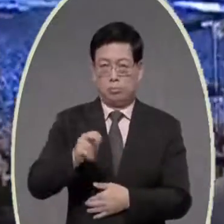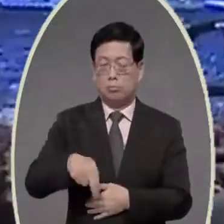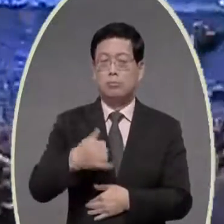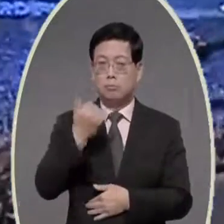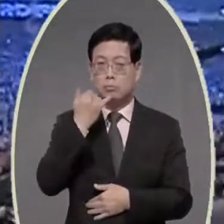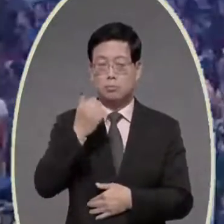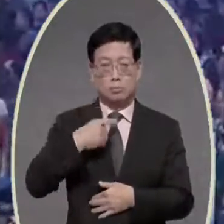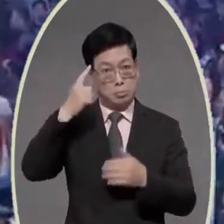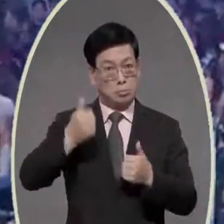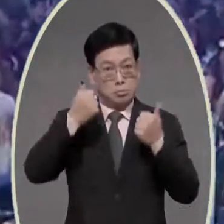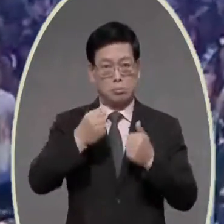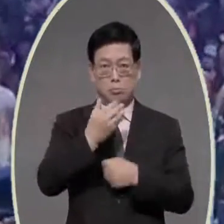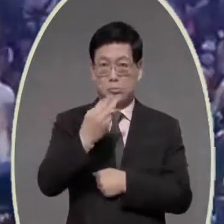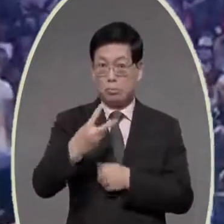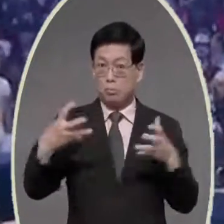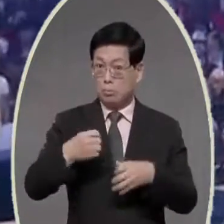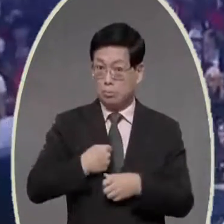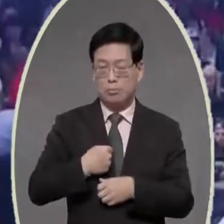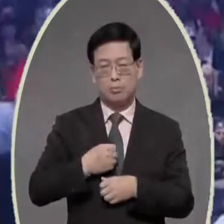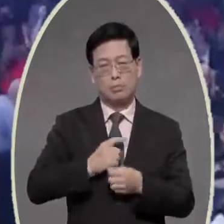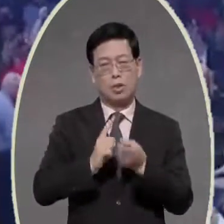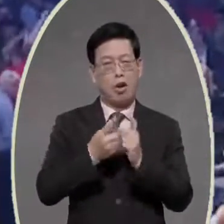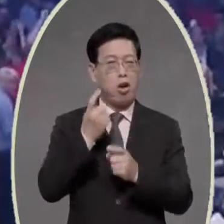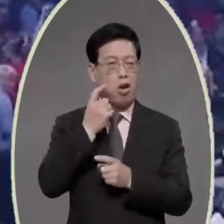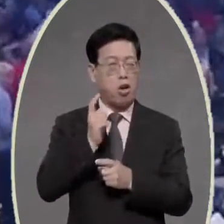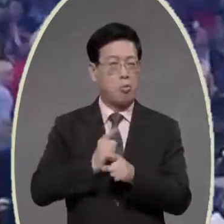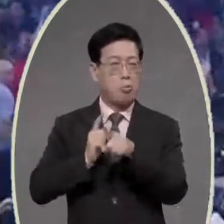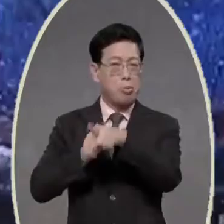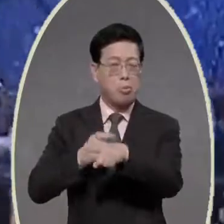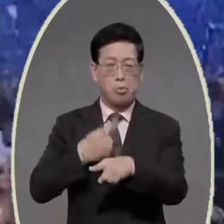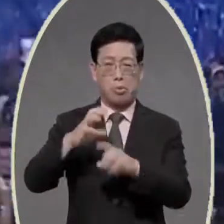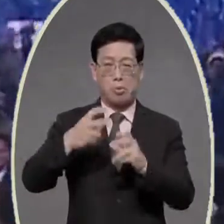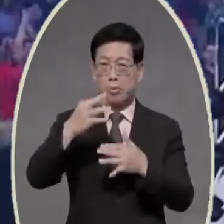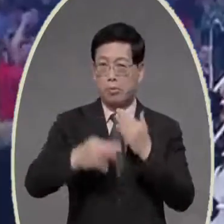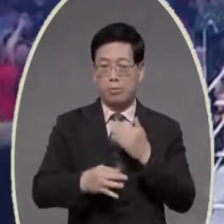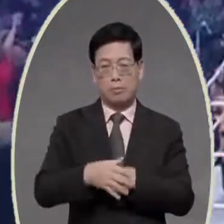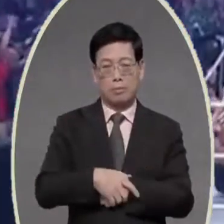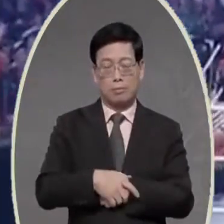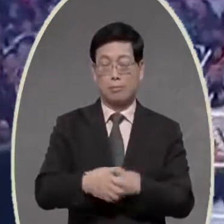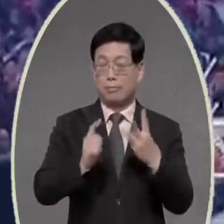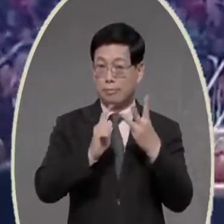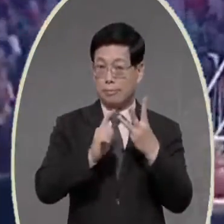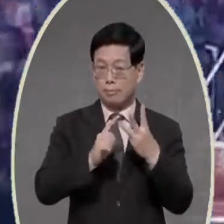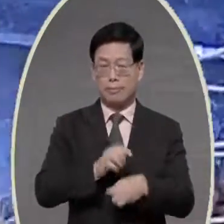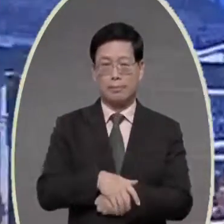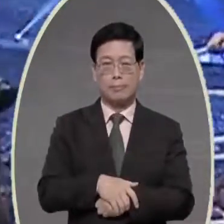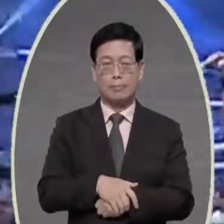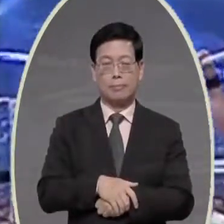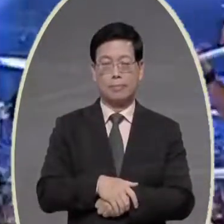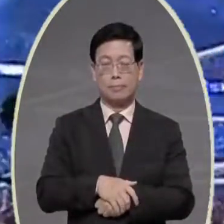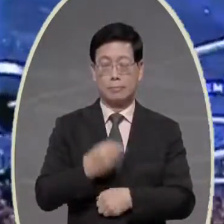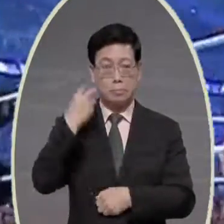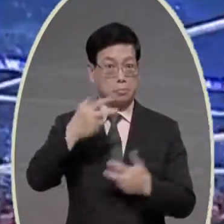二共识，你一定要扣一个帽子叫做我们认同一国两制。第三，我